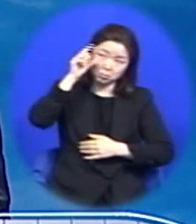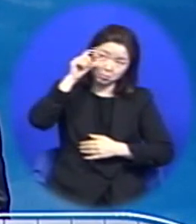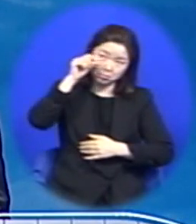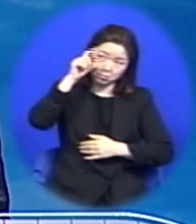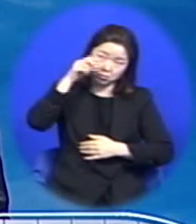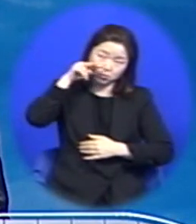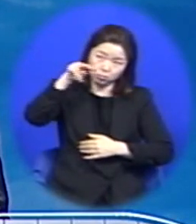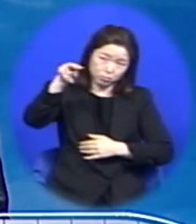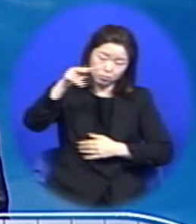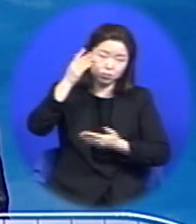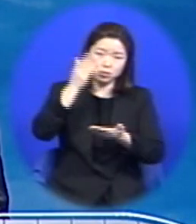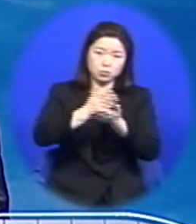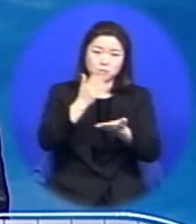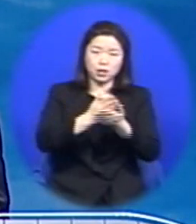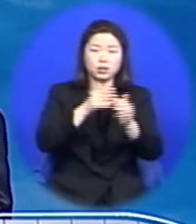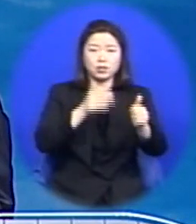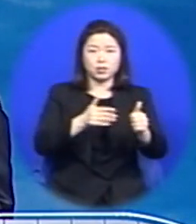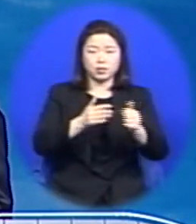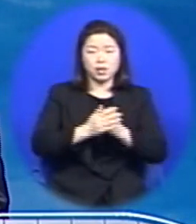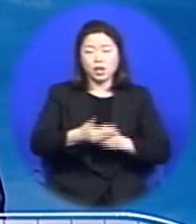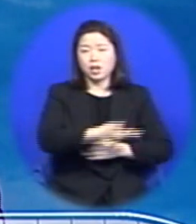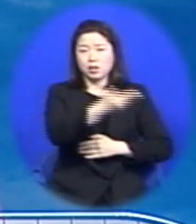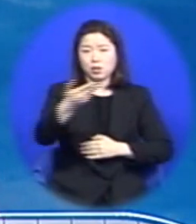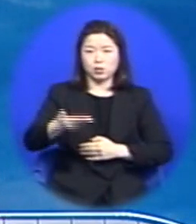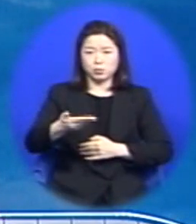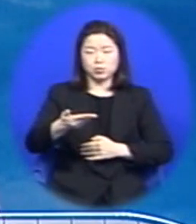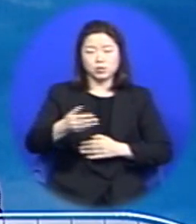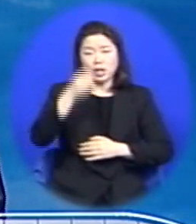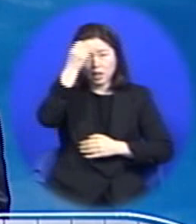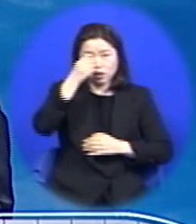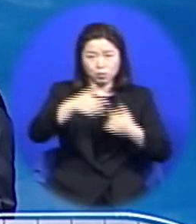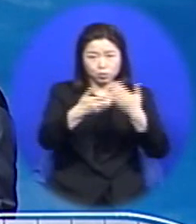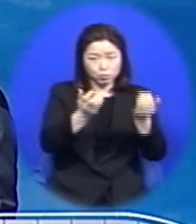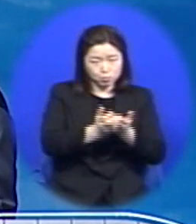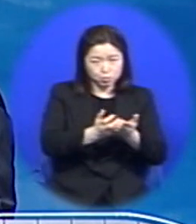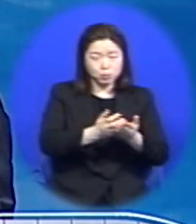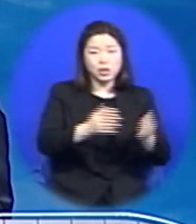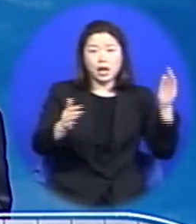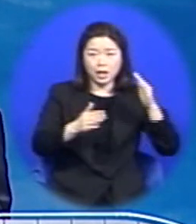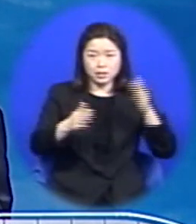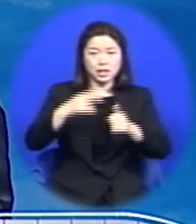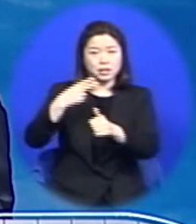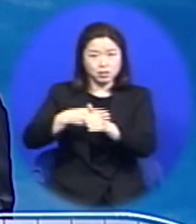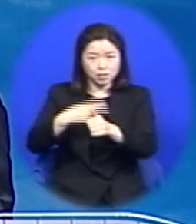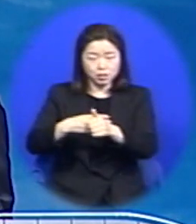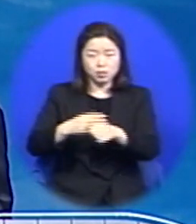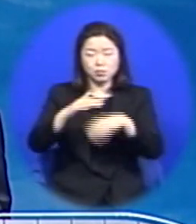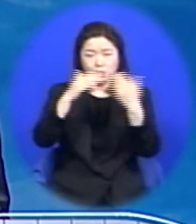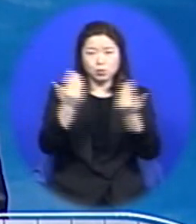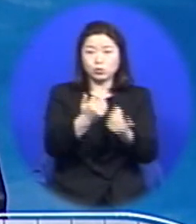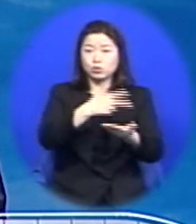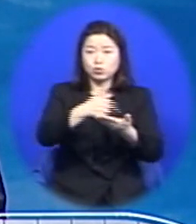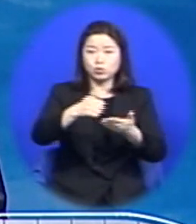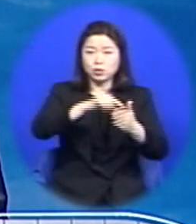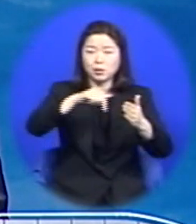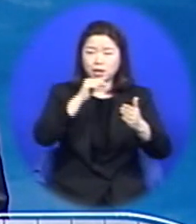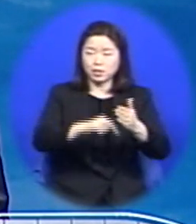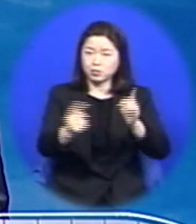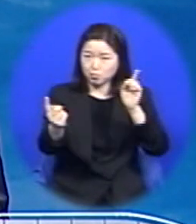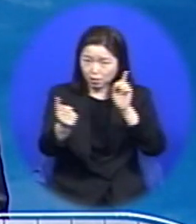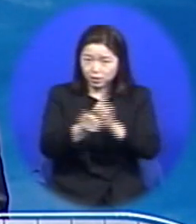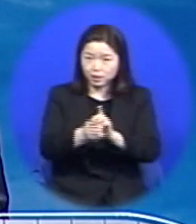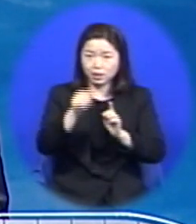보내지 않으셨으면 합니다. 여러분, 고등부 학생이나 선생님이나 주님 안에서 만났다는 건